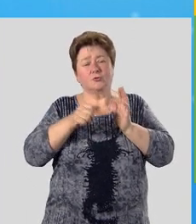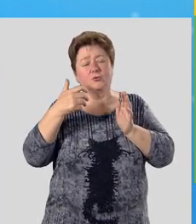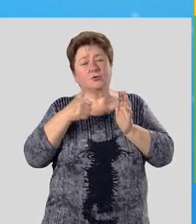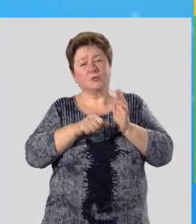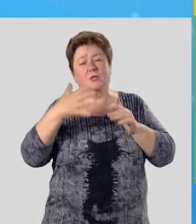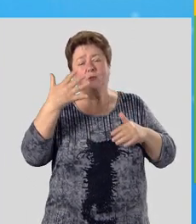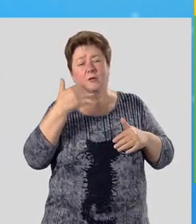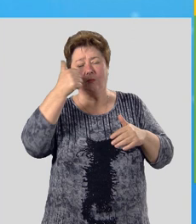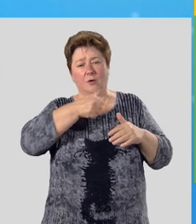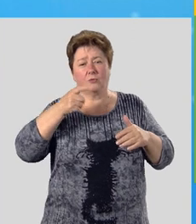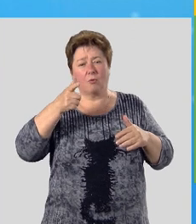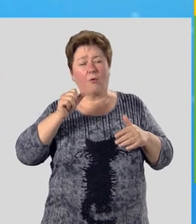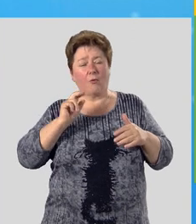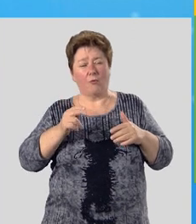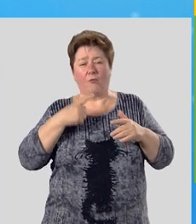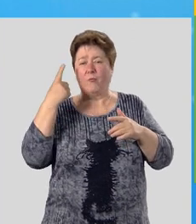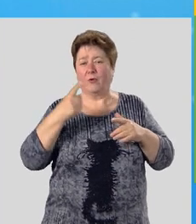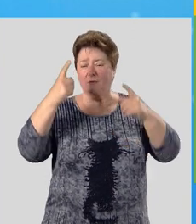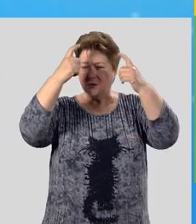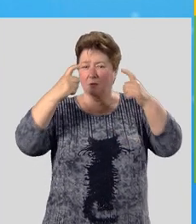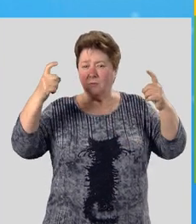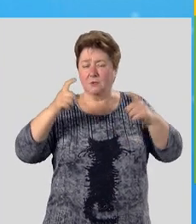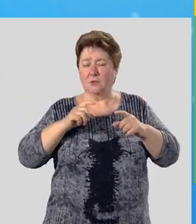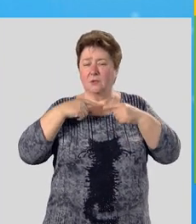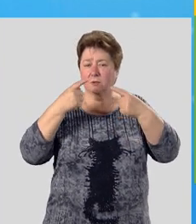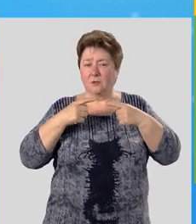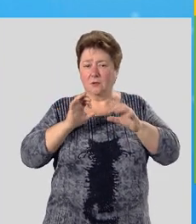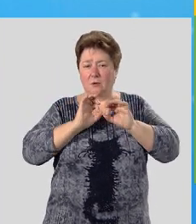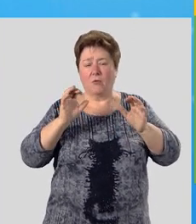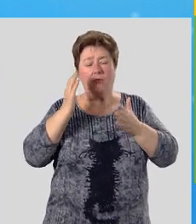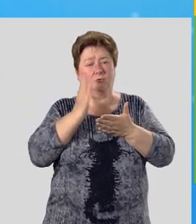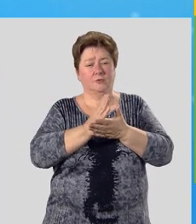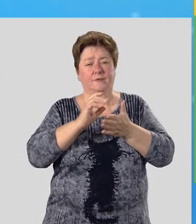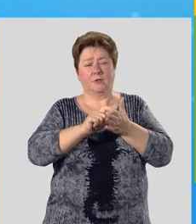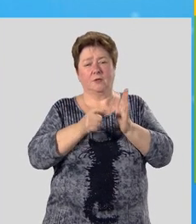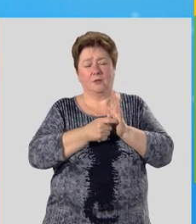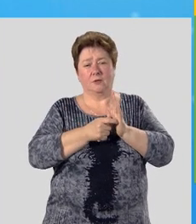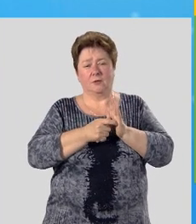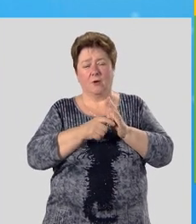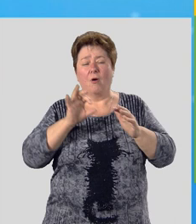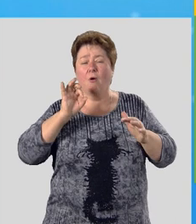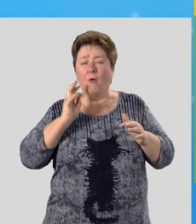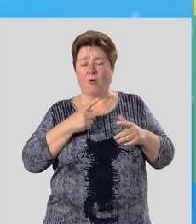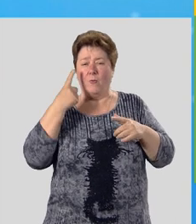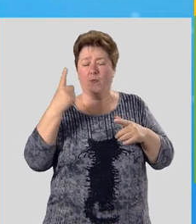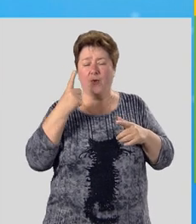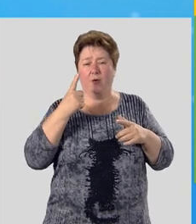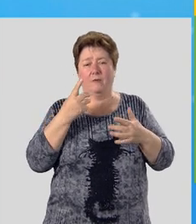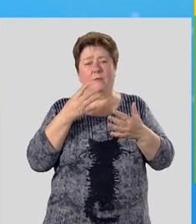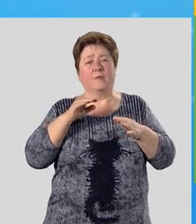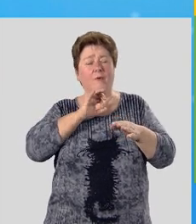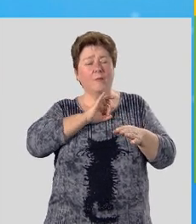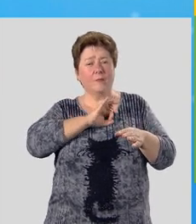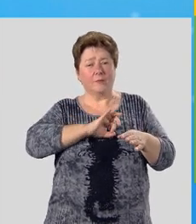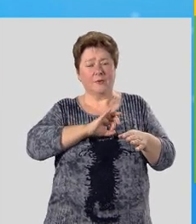году Роберт Гук впервые сообщил о существовании клетки. Он же первым применил